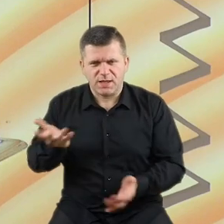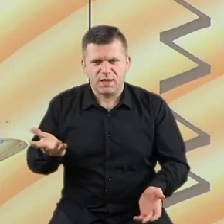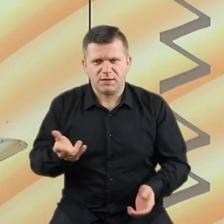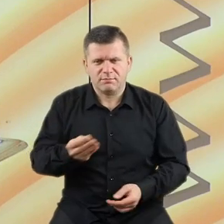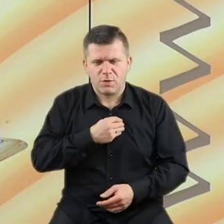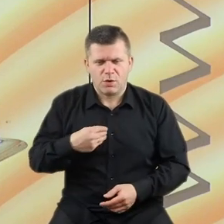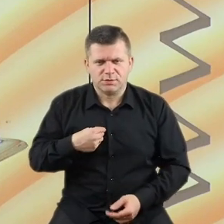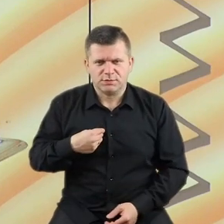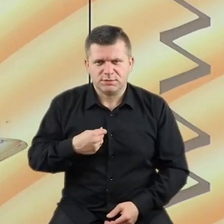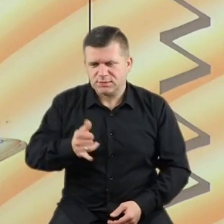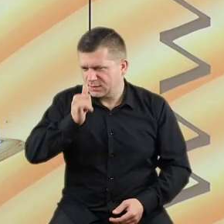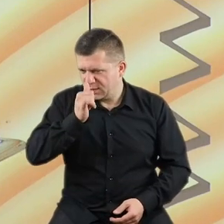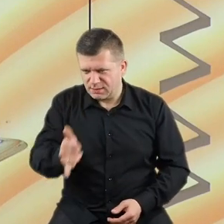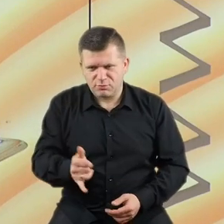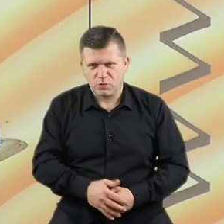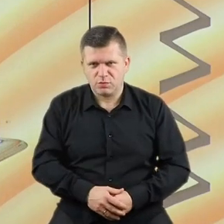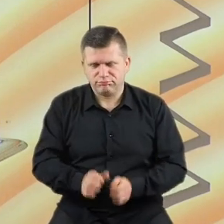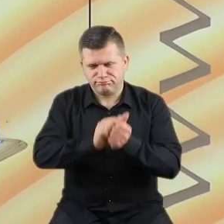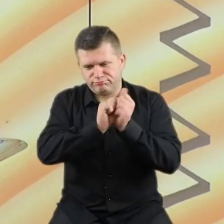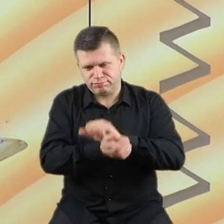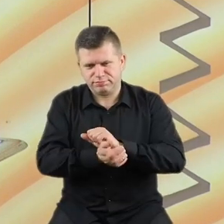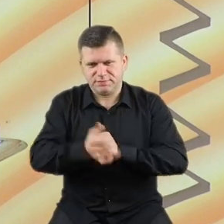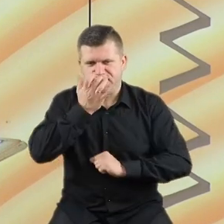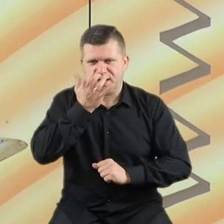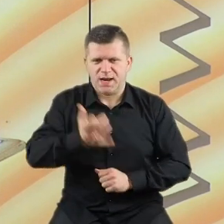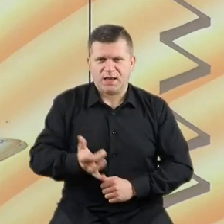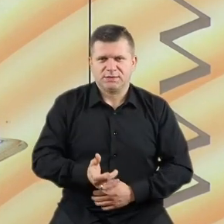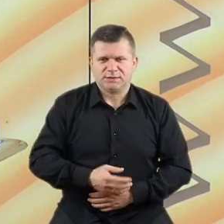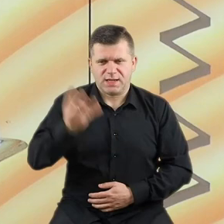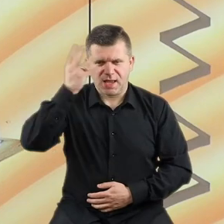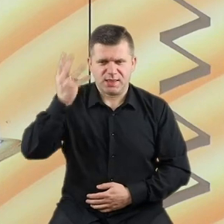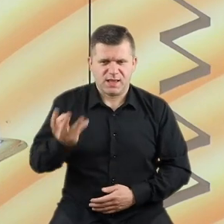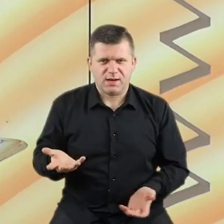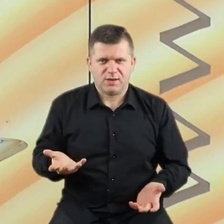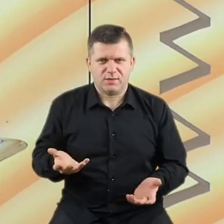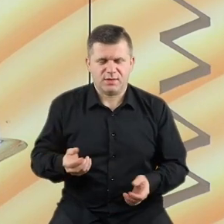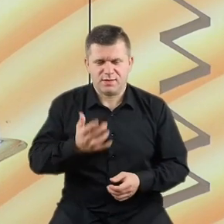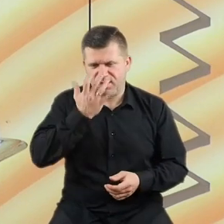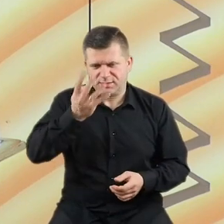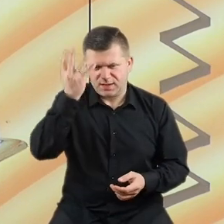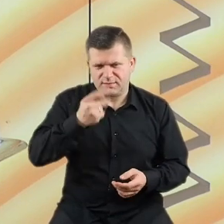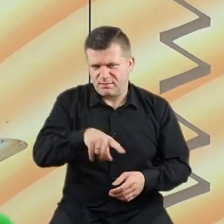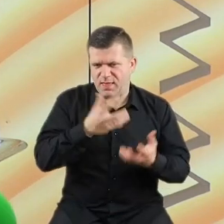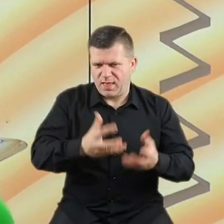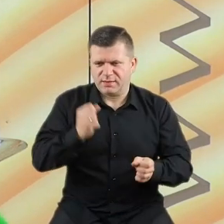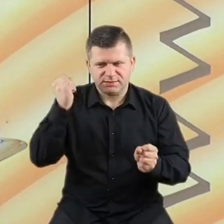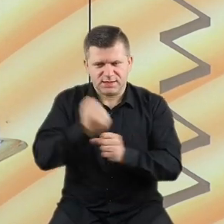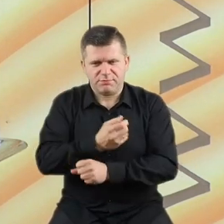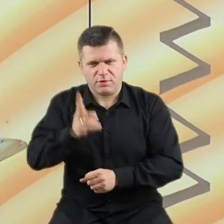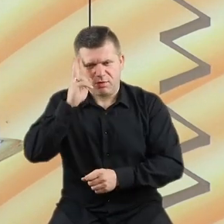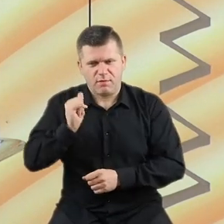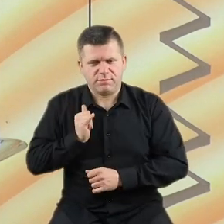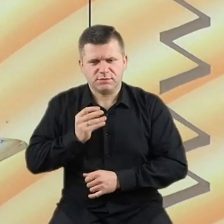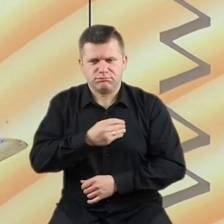mówię, oficer polski nie mógł przekształcić się w radzieckiego generała, ponieważ radzieccy generałowie raczej chętnie zabijali